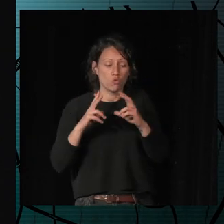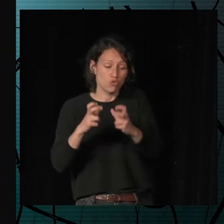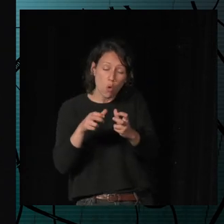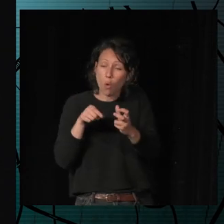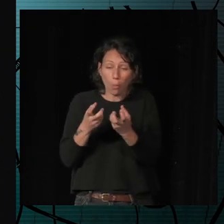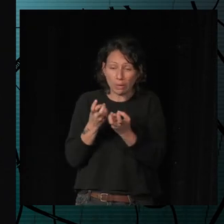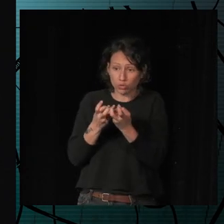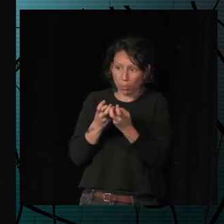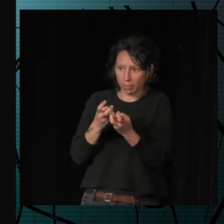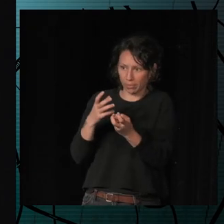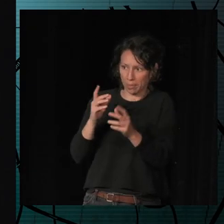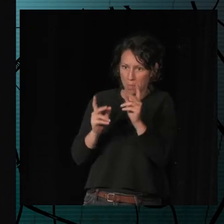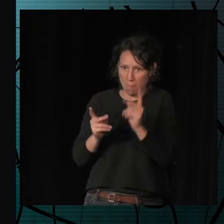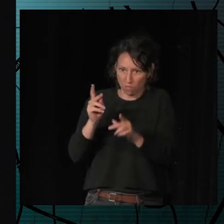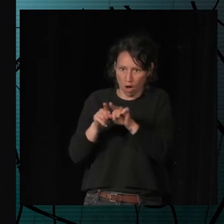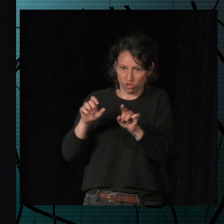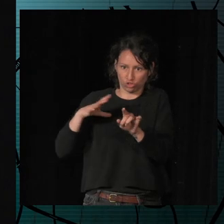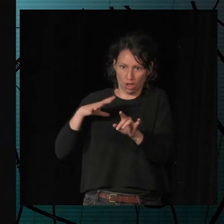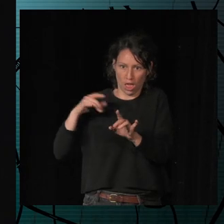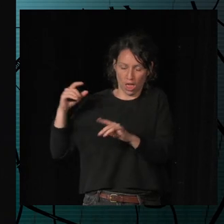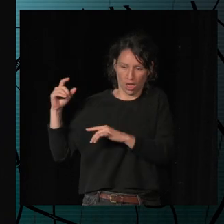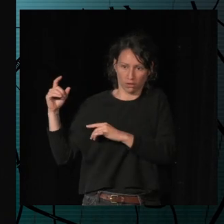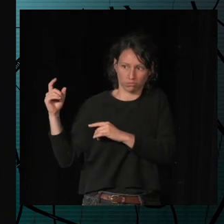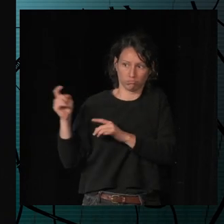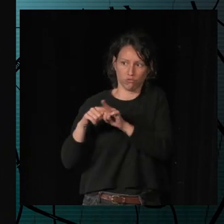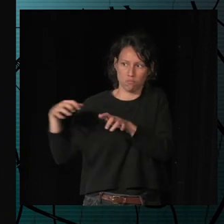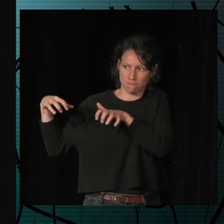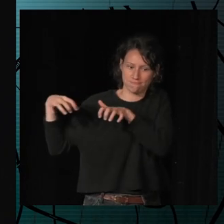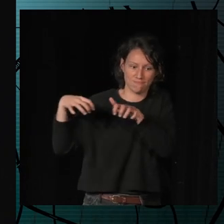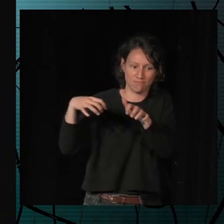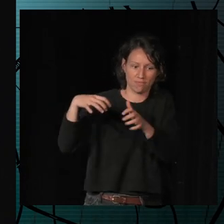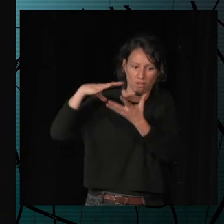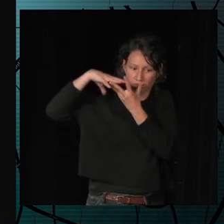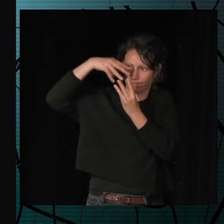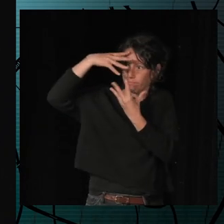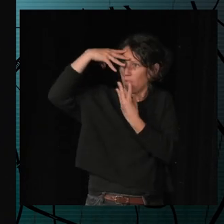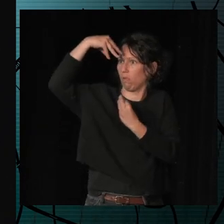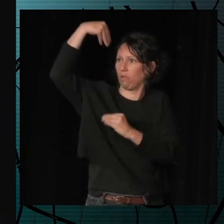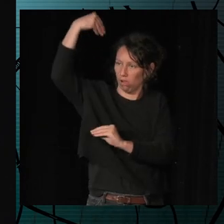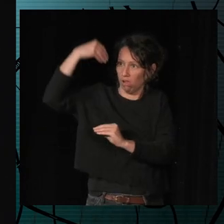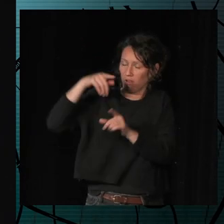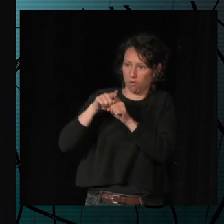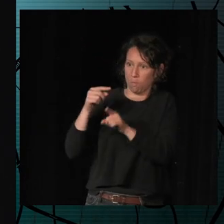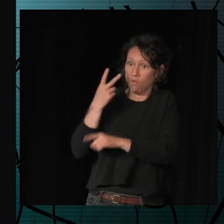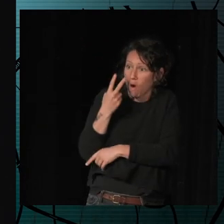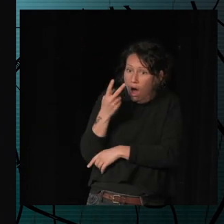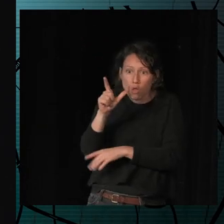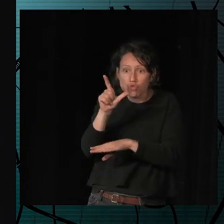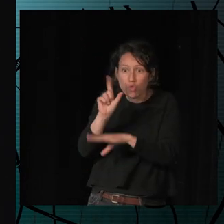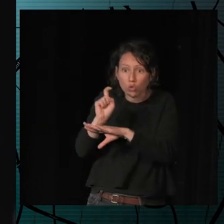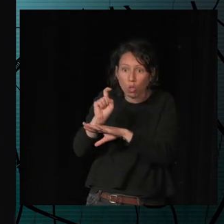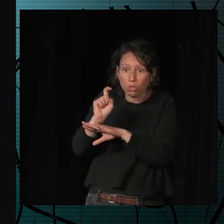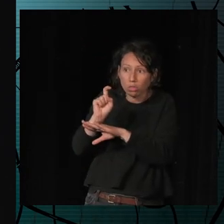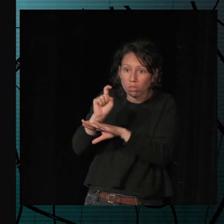par le xénomorphe on le voit à l'image pendant 2 secondes le temps de de se faire perforer le crâne par le xénomorphe et puis écran noir Game